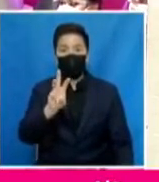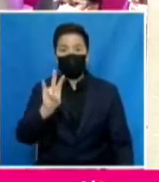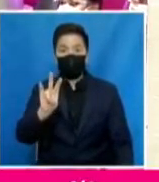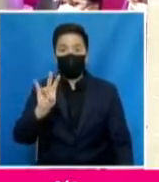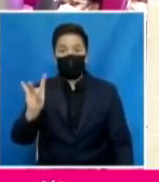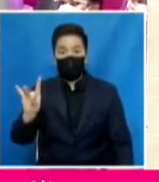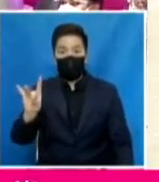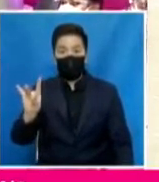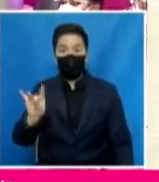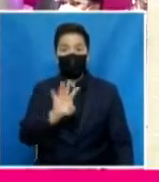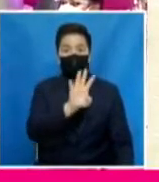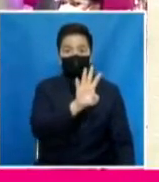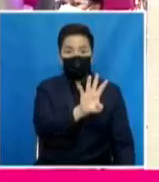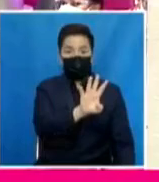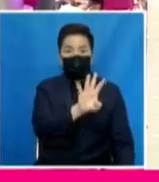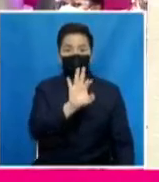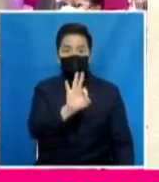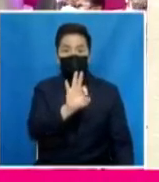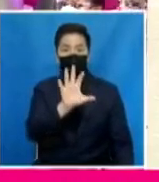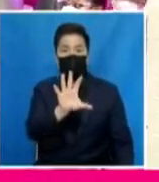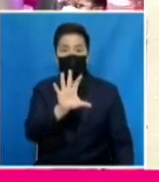4953678